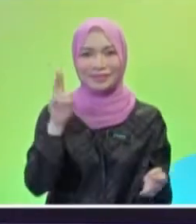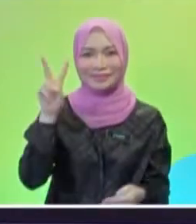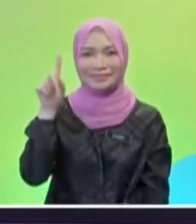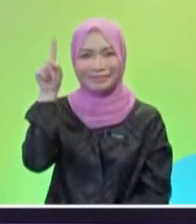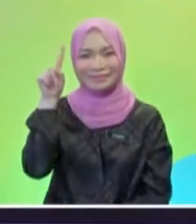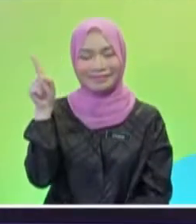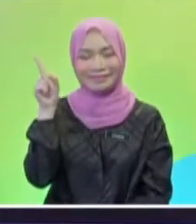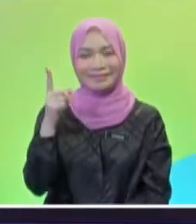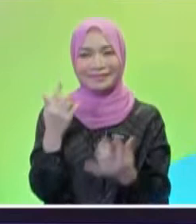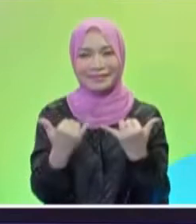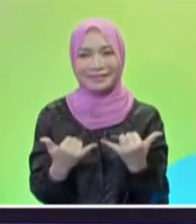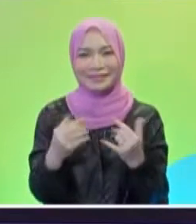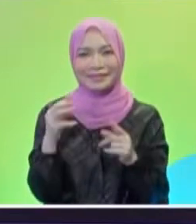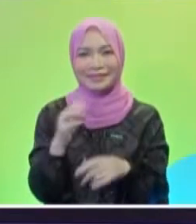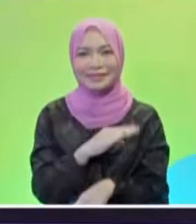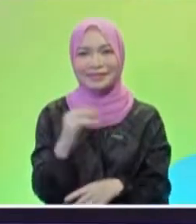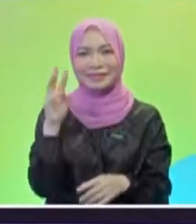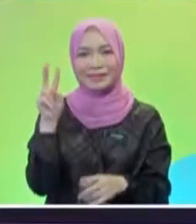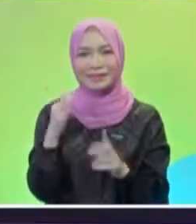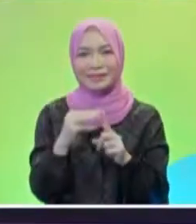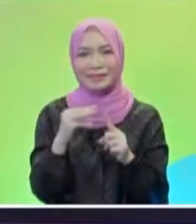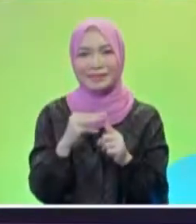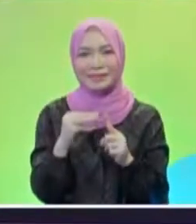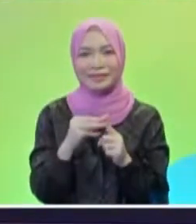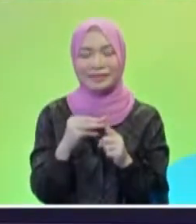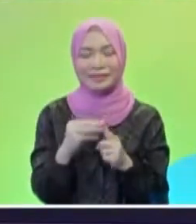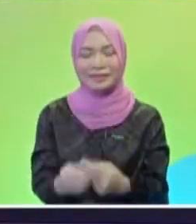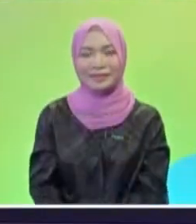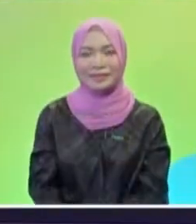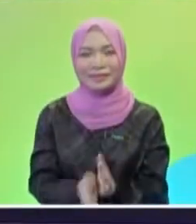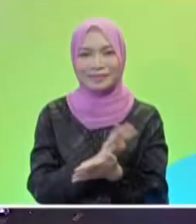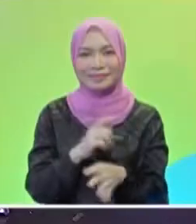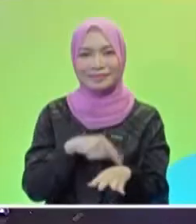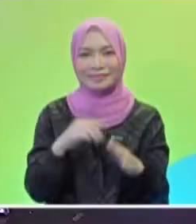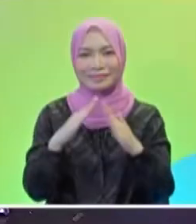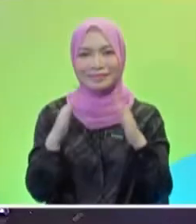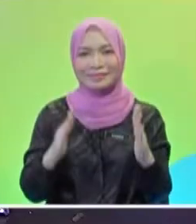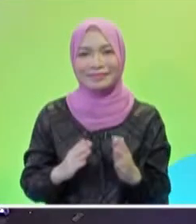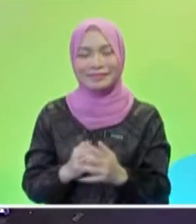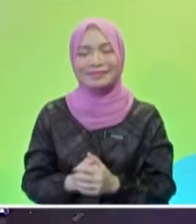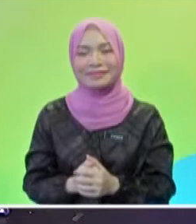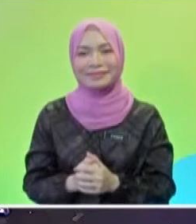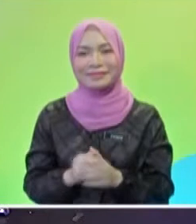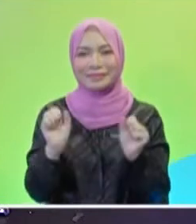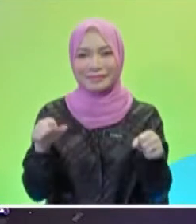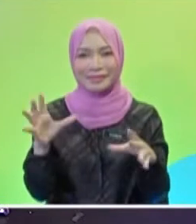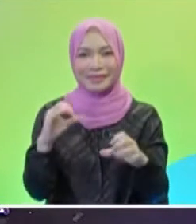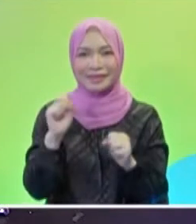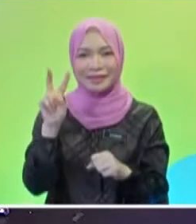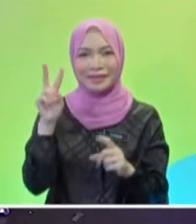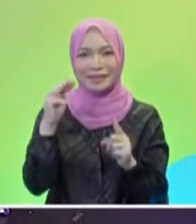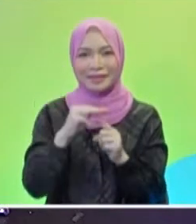lagi bonus bye bak kesungguhan mereka di rumah pun si Luki bintang Senggigi semua layak dapat bintang